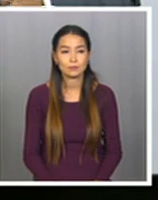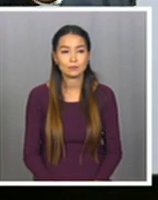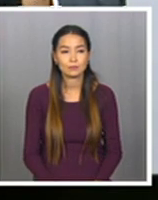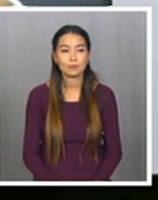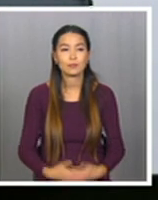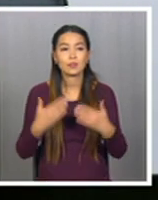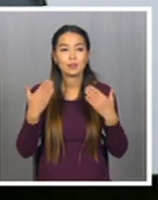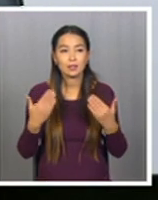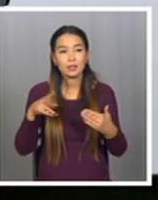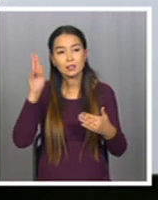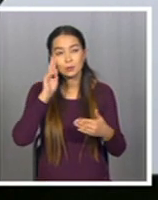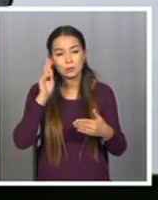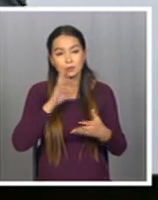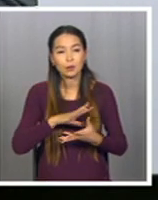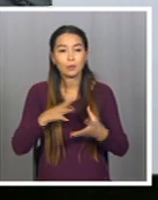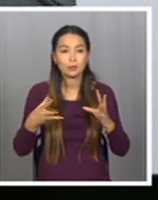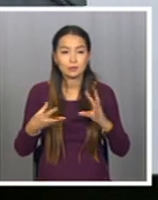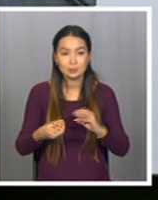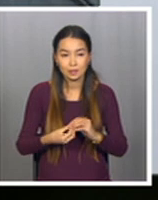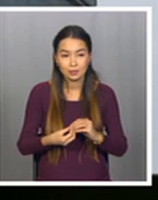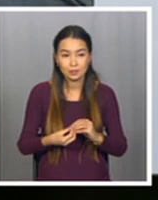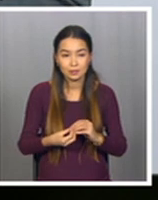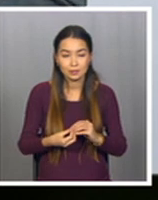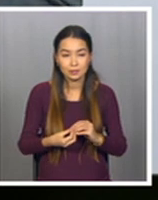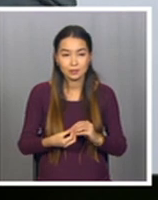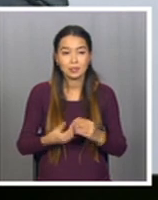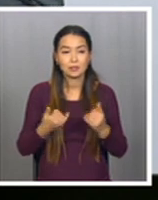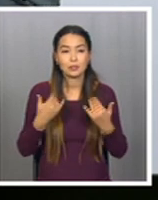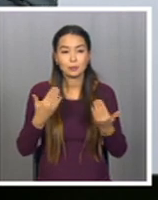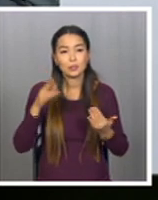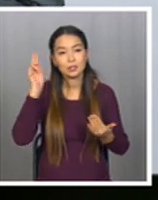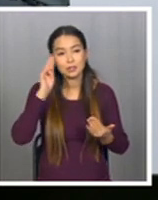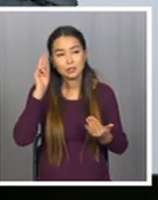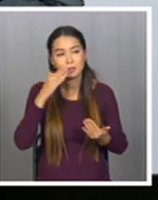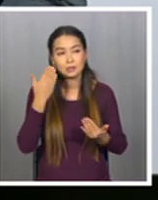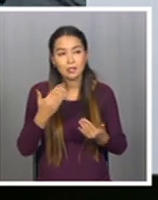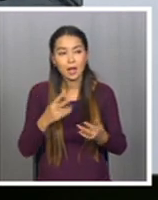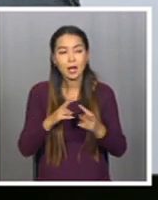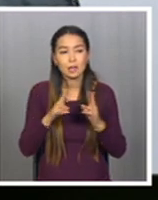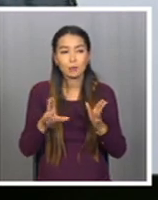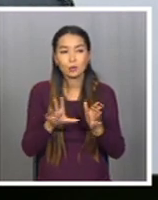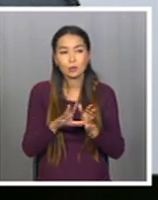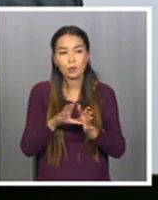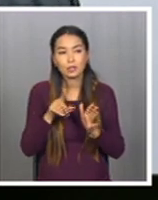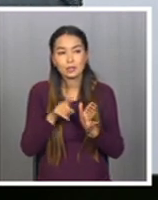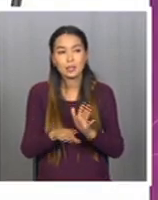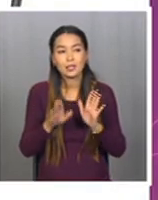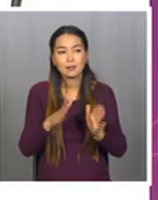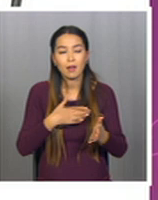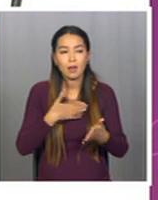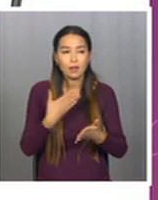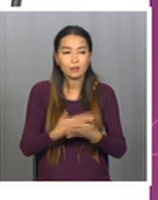Енді сабағымызды қорытындылайық. Бүгінгі сабақта біз айнымал тоқ тізбегінде тек активті